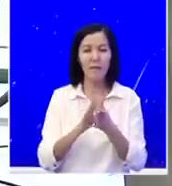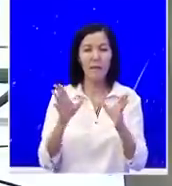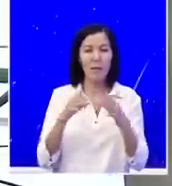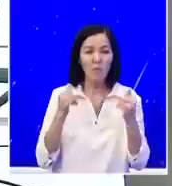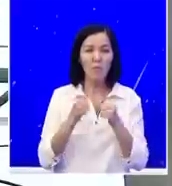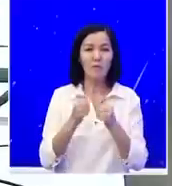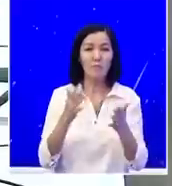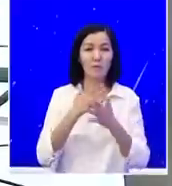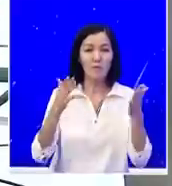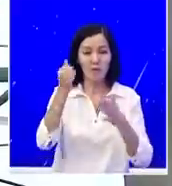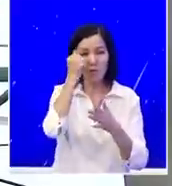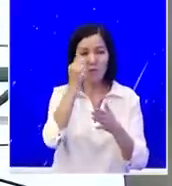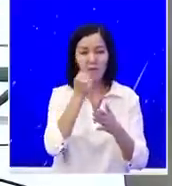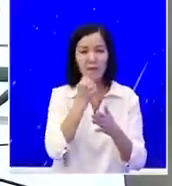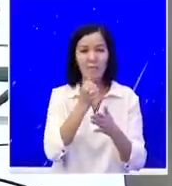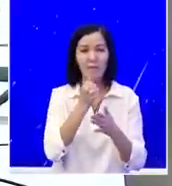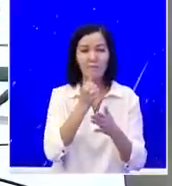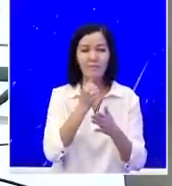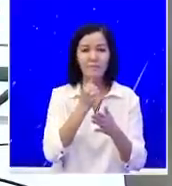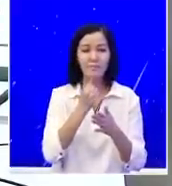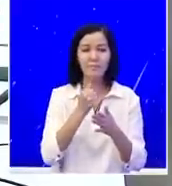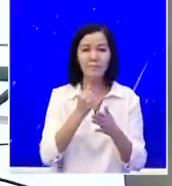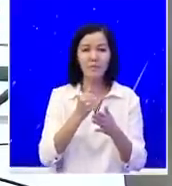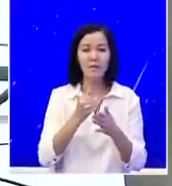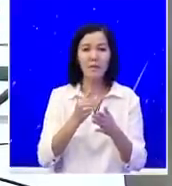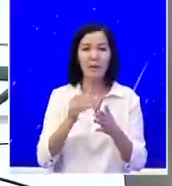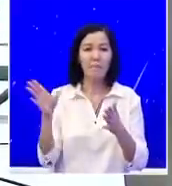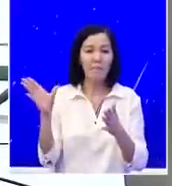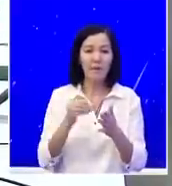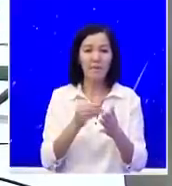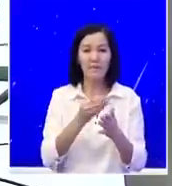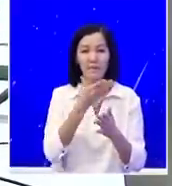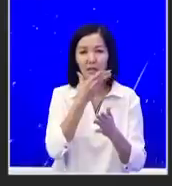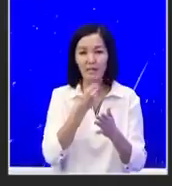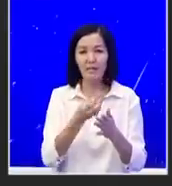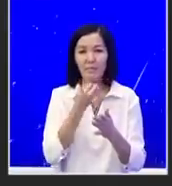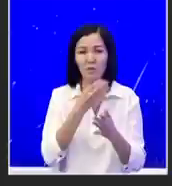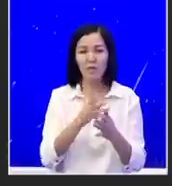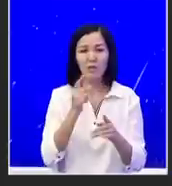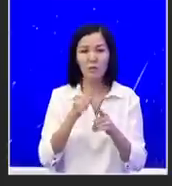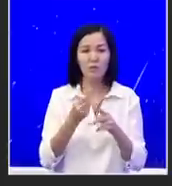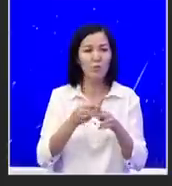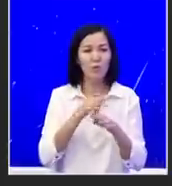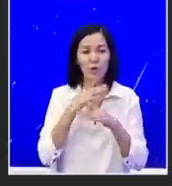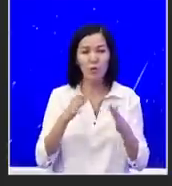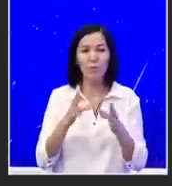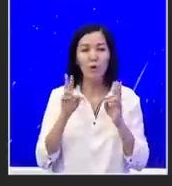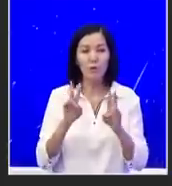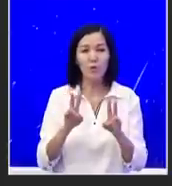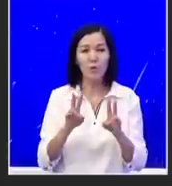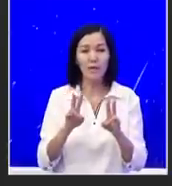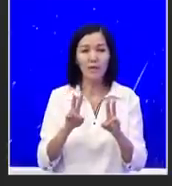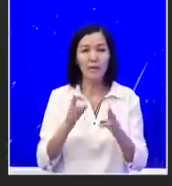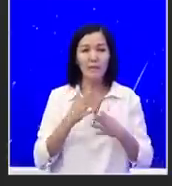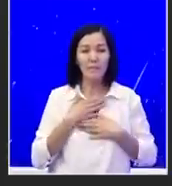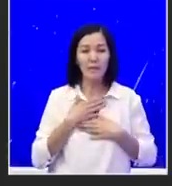атынан алғысымды білдірем. Бейсекемнің мақтауын жеткізіп, бояуды аямай, әсірелеп айта берсем болар еді. Бірақ, Құдайға шүкір, оны